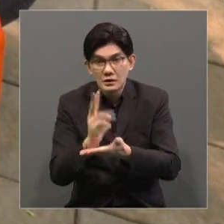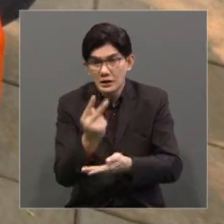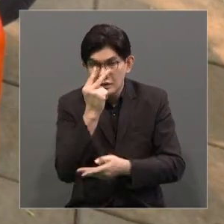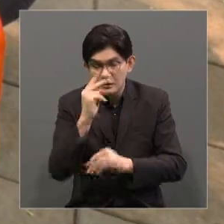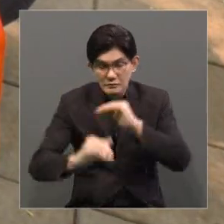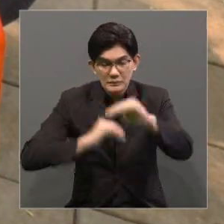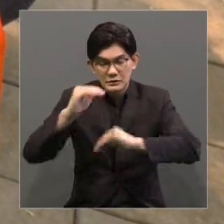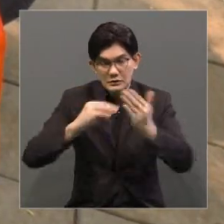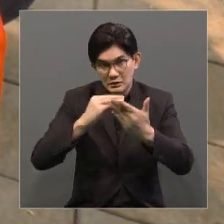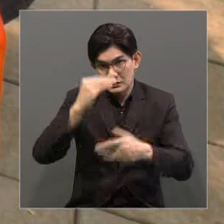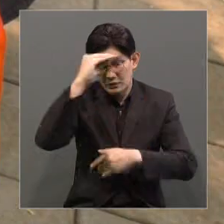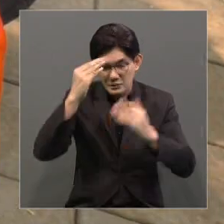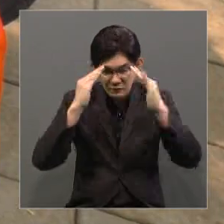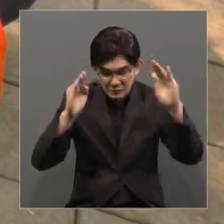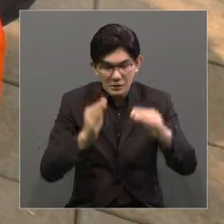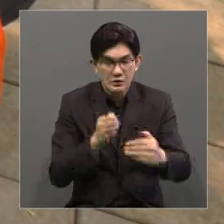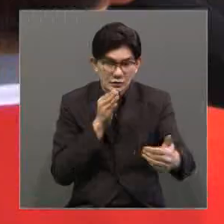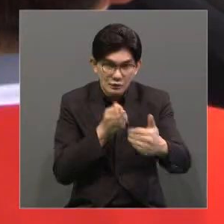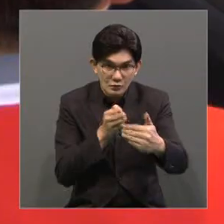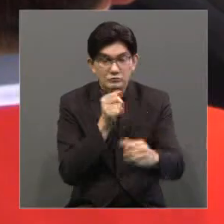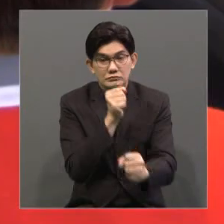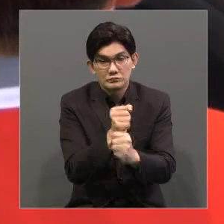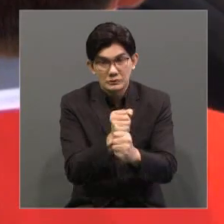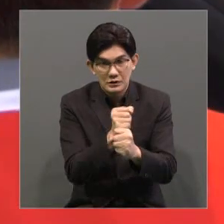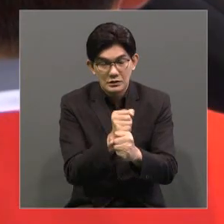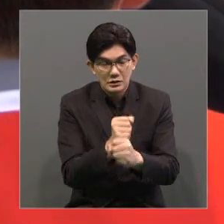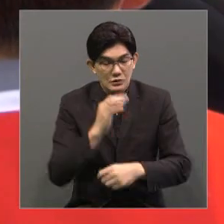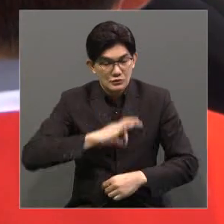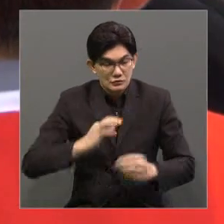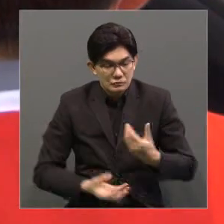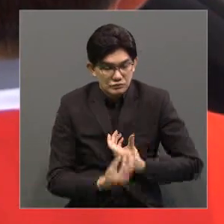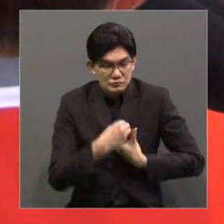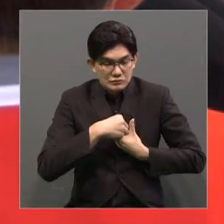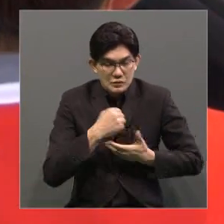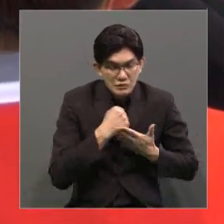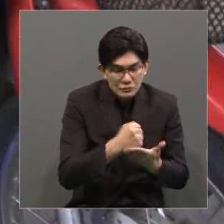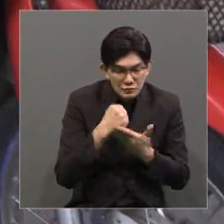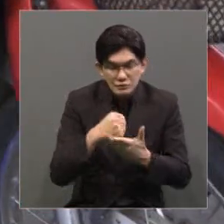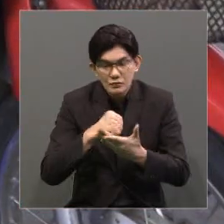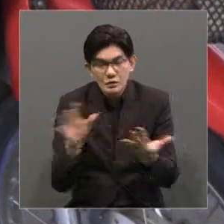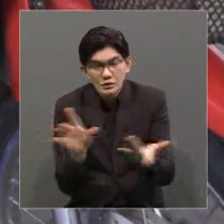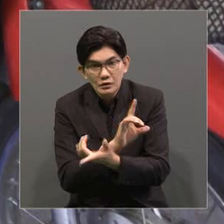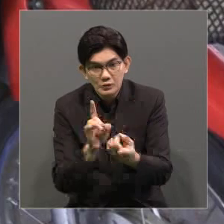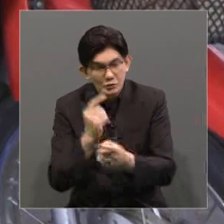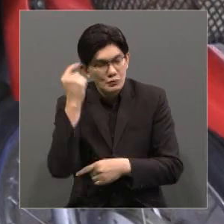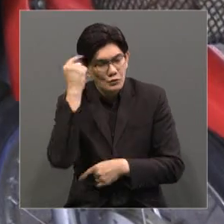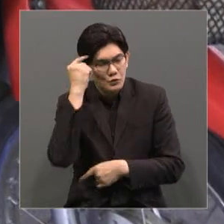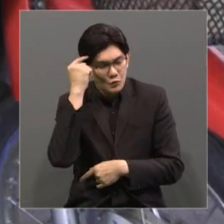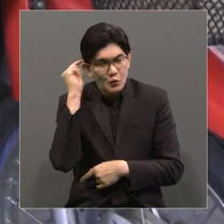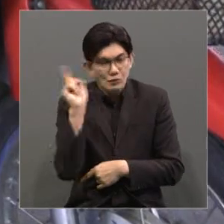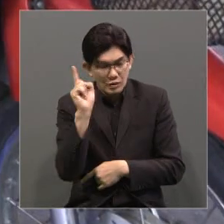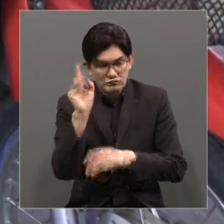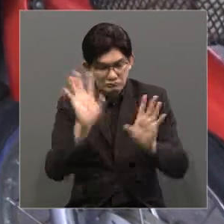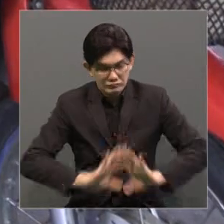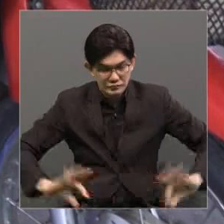การพัฒนานักศึกษาผ่านประสบการณ์ทำงานจริงอีกทั้งเป็นการปลูกฝังค่านิยมจิตสาธารณะให้กับเยาวชนได้ตระหนักและรับรู้ถึงความสำ